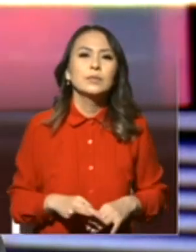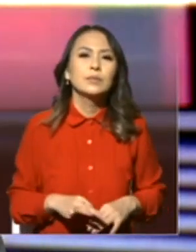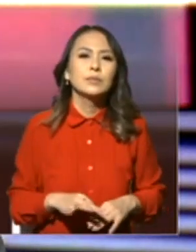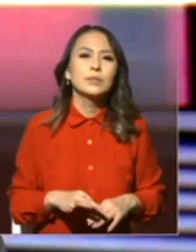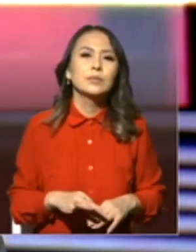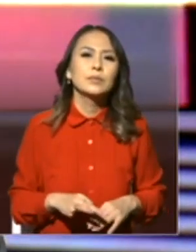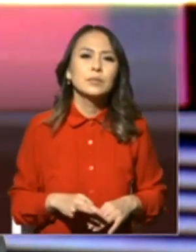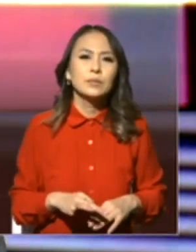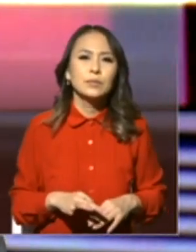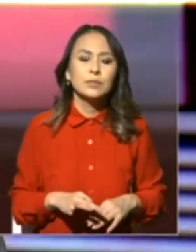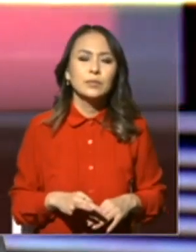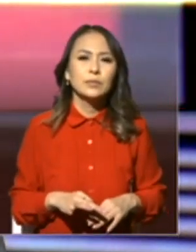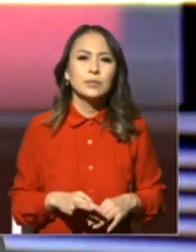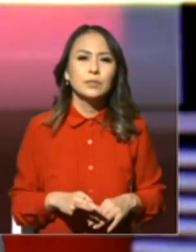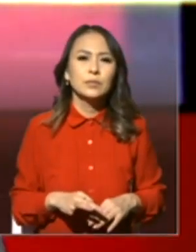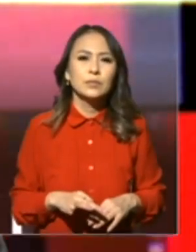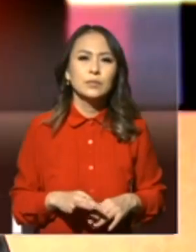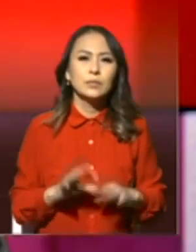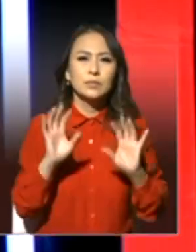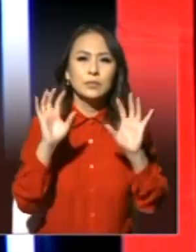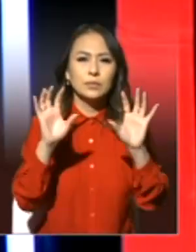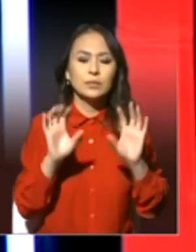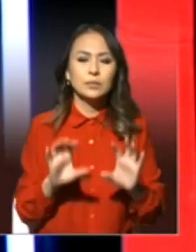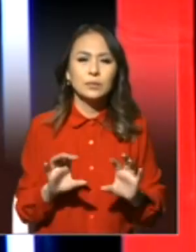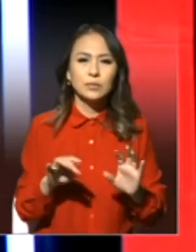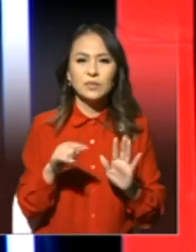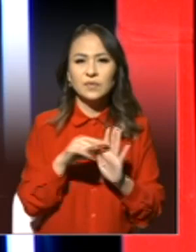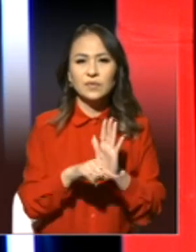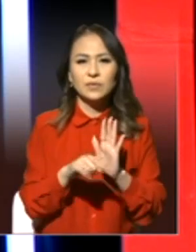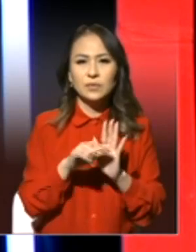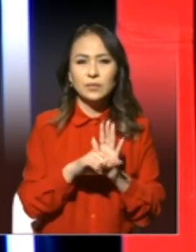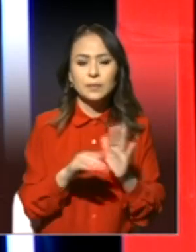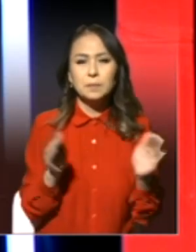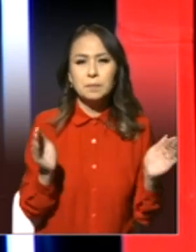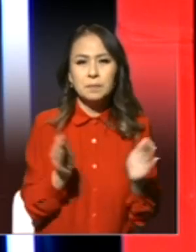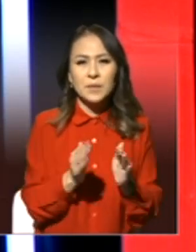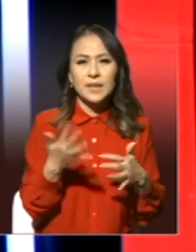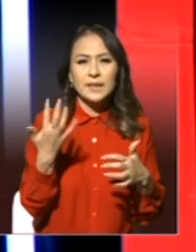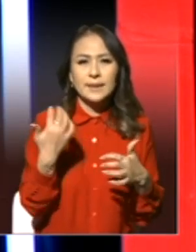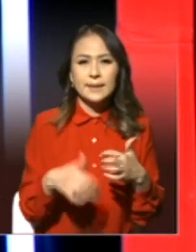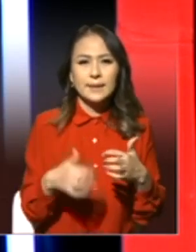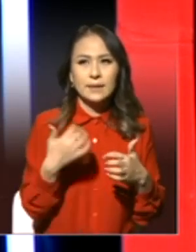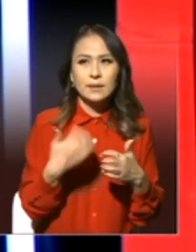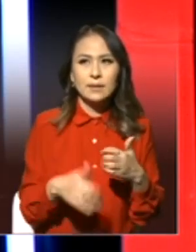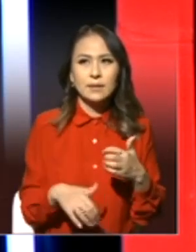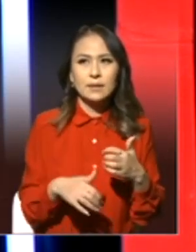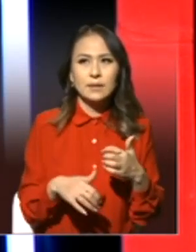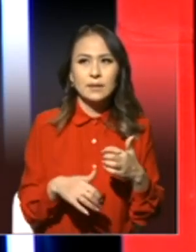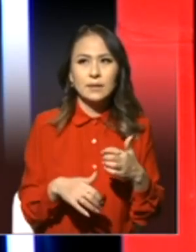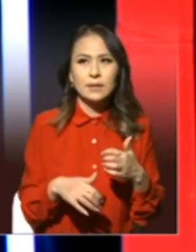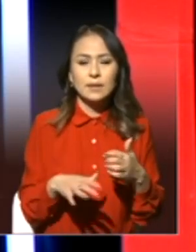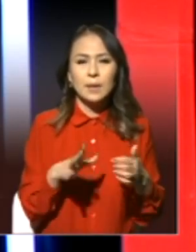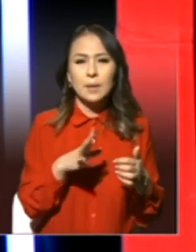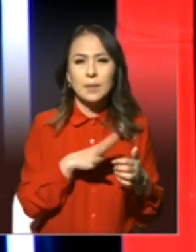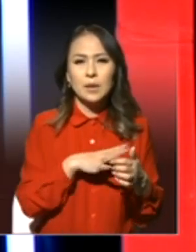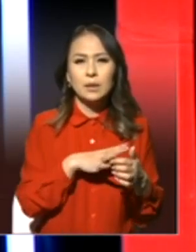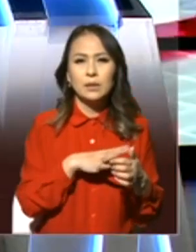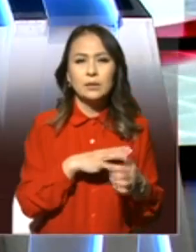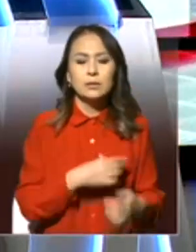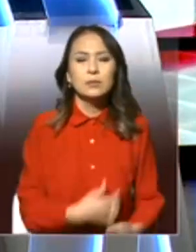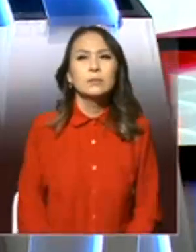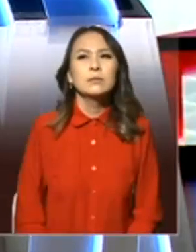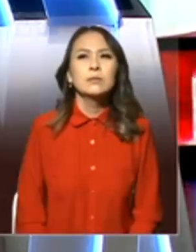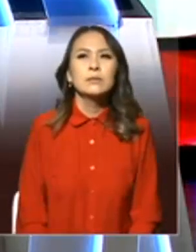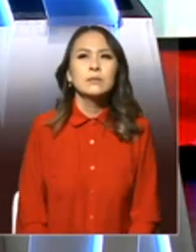кезде заң болды ғой, кішірек орта бизнес. Үкімет бұдан бас тартып, әлеуметтік әмиян деген дегенді ғой содан кейін. Иә, оларды